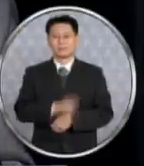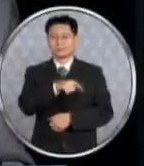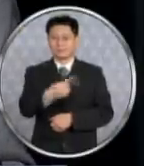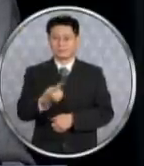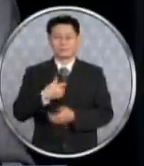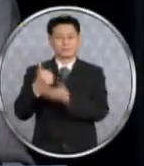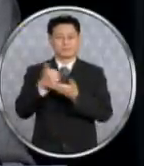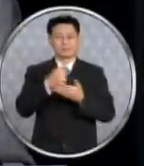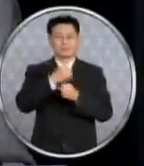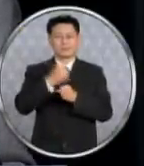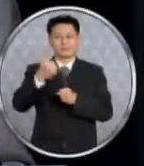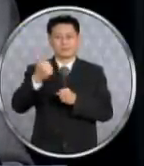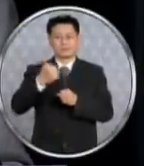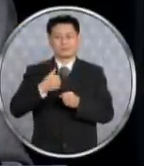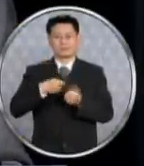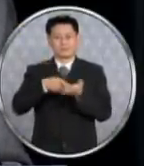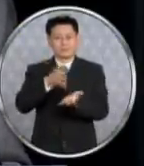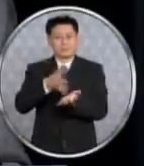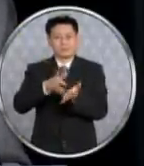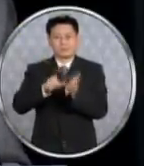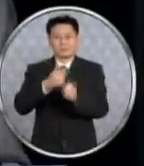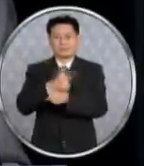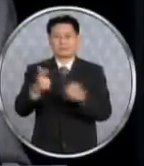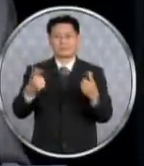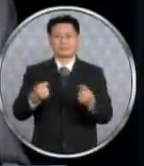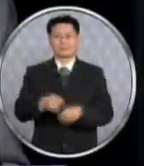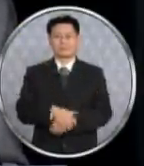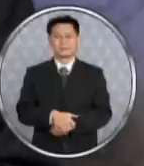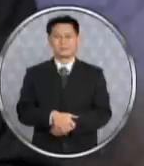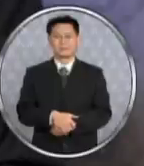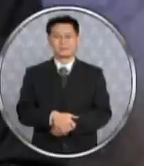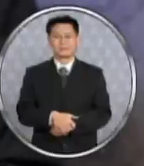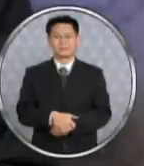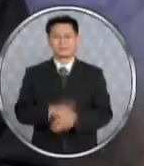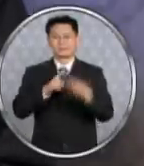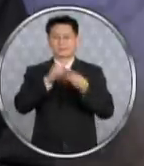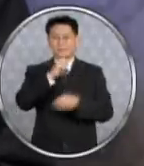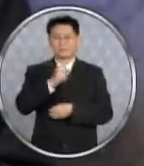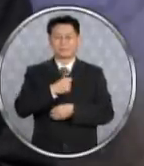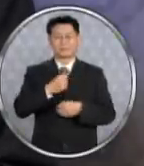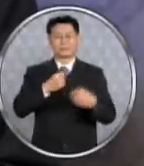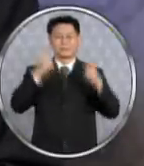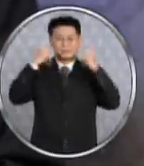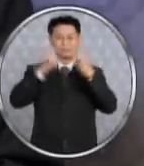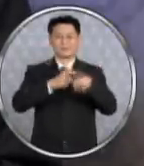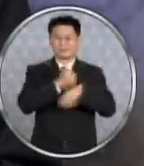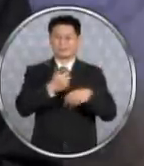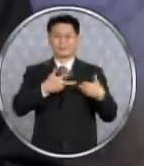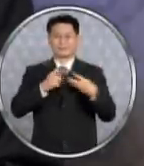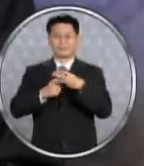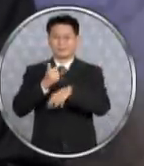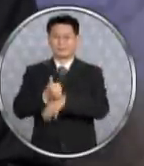接着请马英九先生进行申论，时间是6分钟。 主持人、宋主席、蔡主